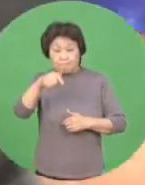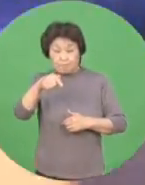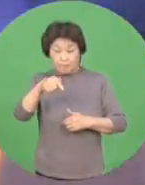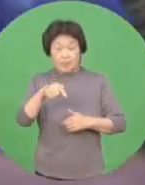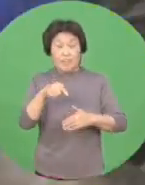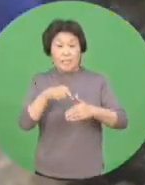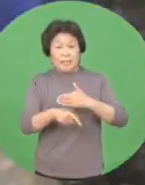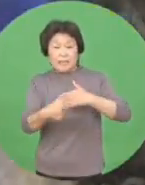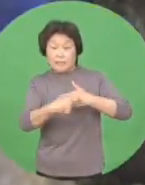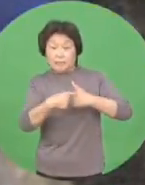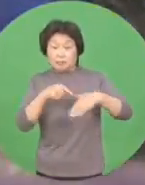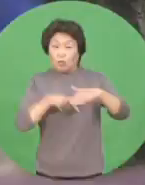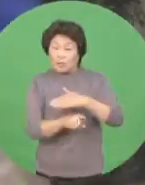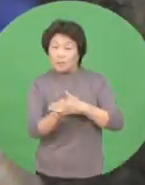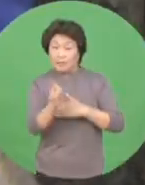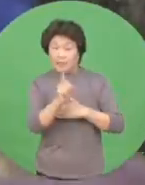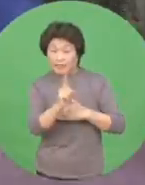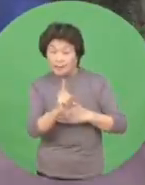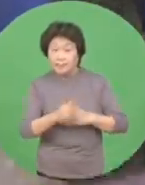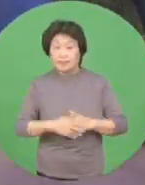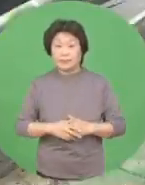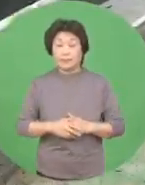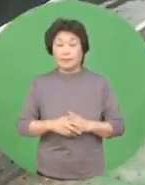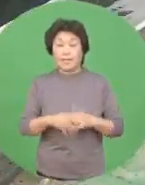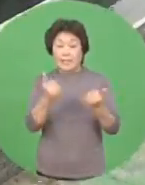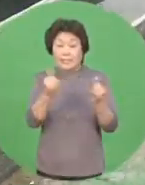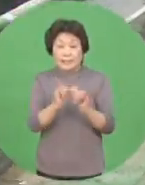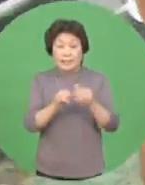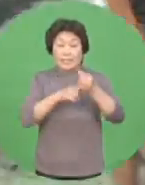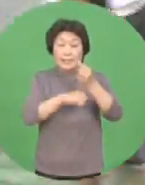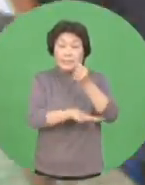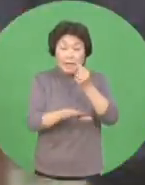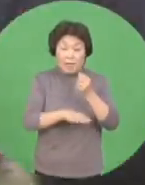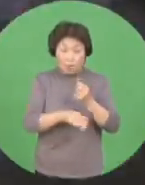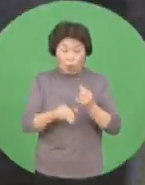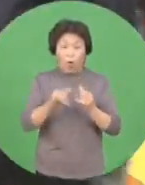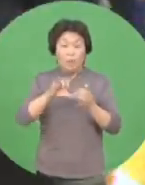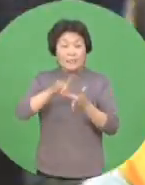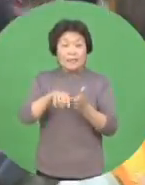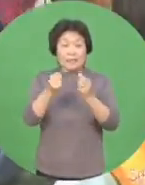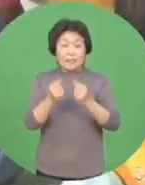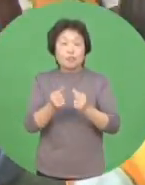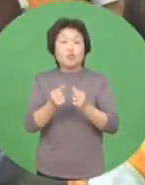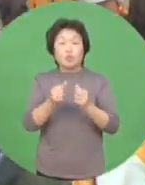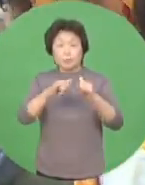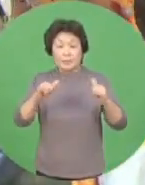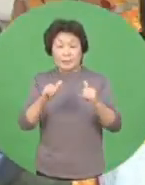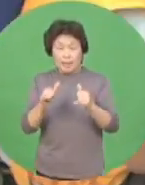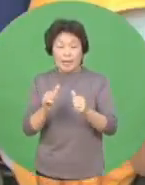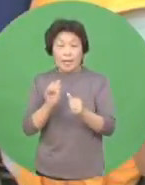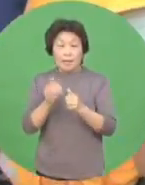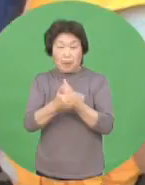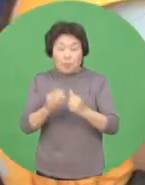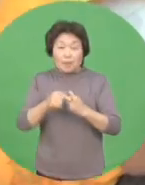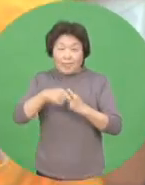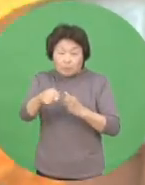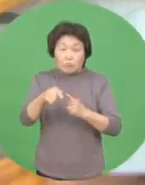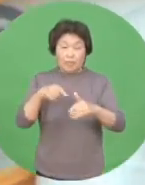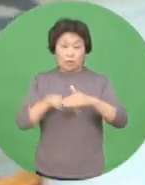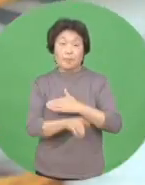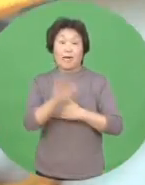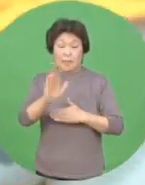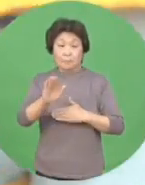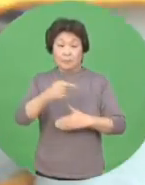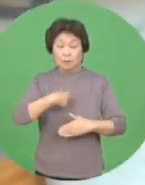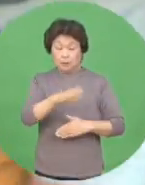に乞うという禅宗に由来する言葉で、社会基盤を地域住民で作り維持していこうという意味があります。自分